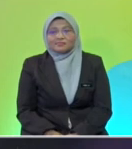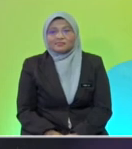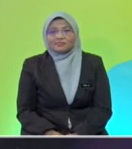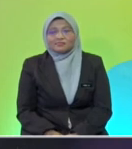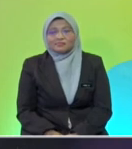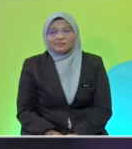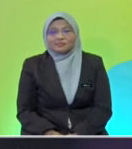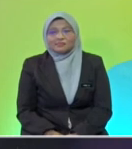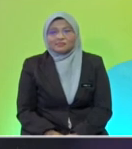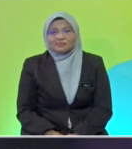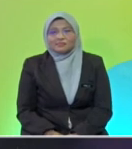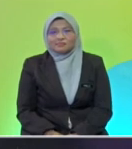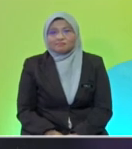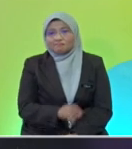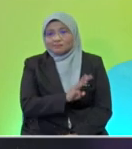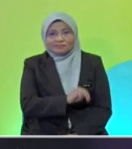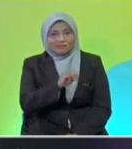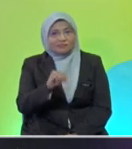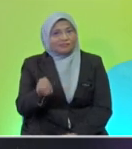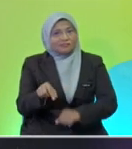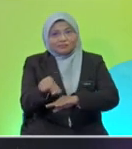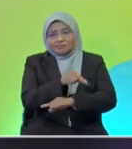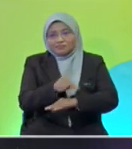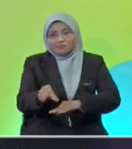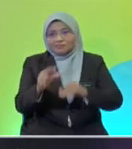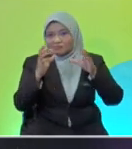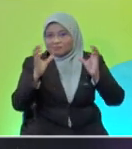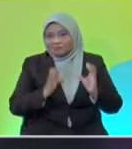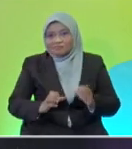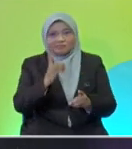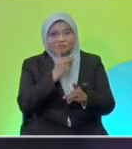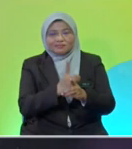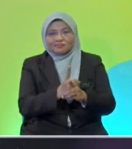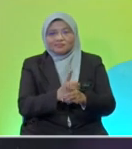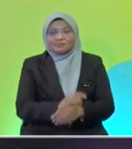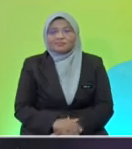kaidah potong belakang tadi dan jawabannya digantikan di belakang